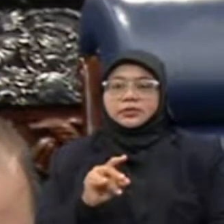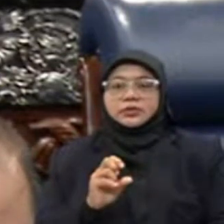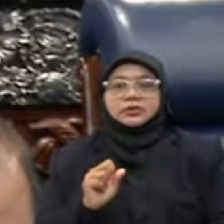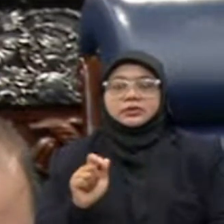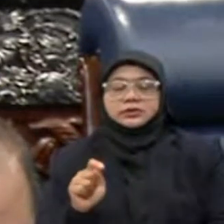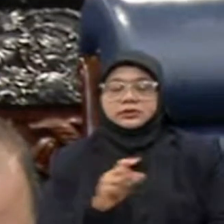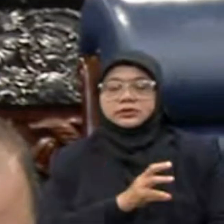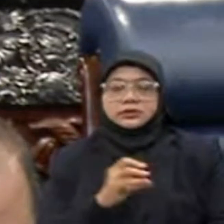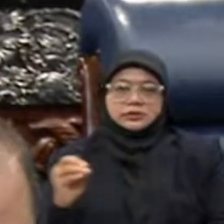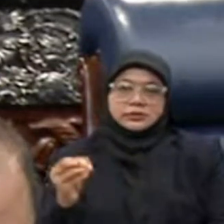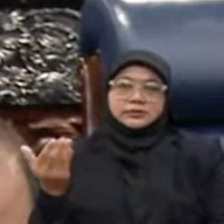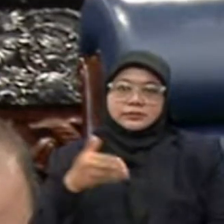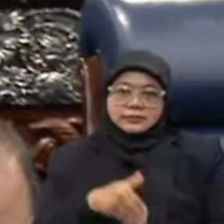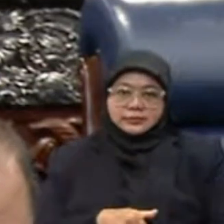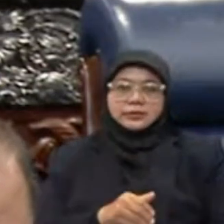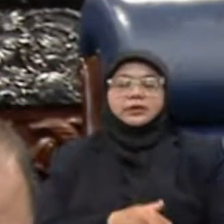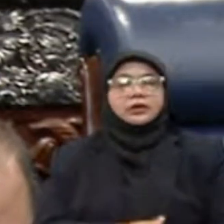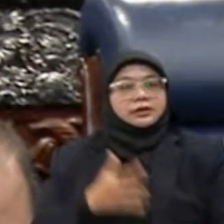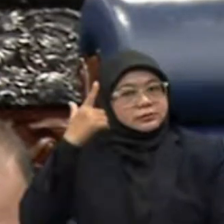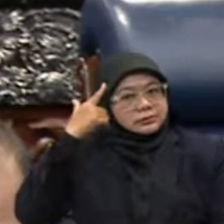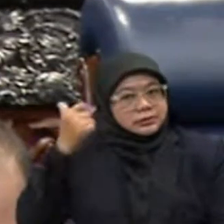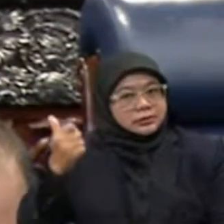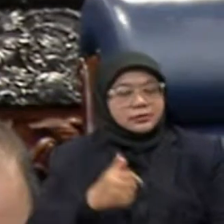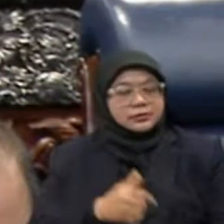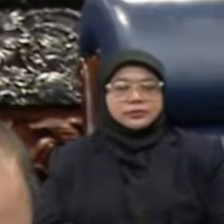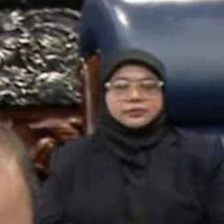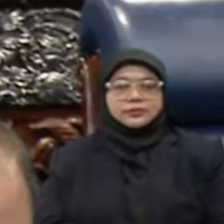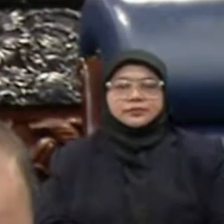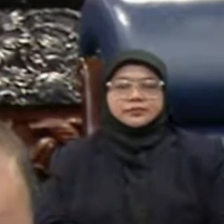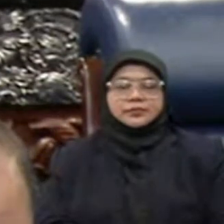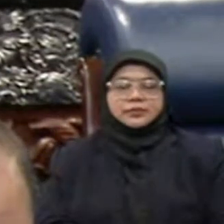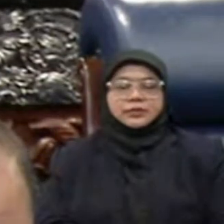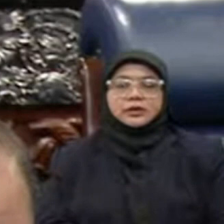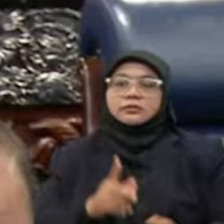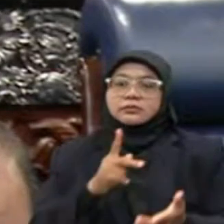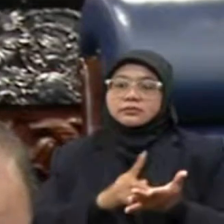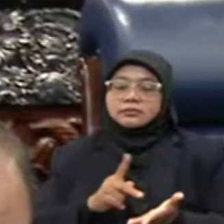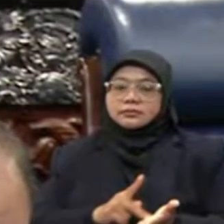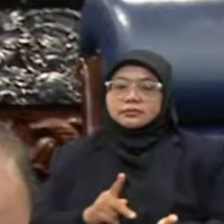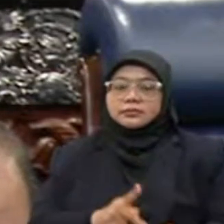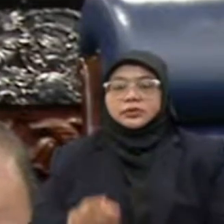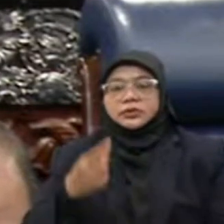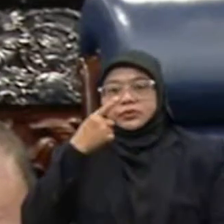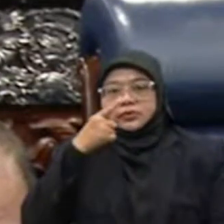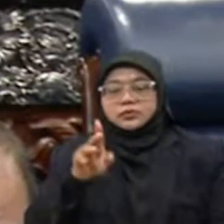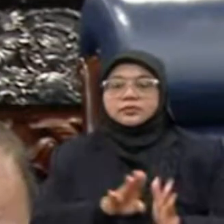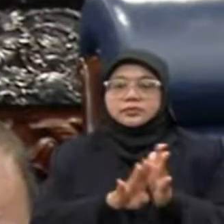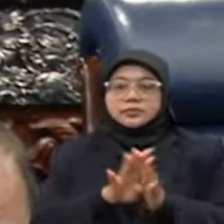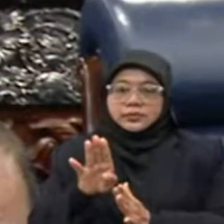lagi satuan sudah tahu bahwa perbelanjaan untuk pembangunan